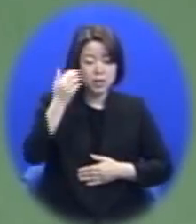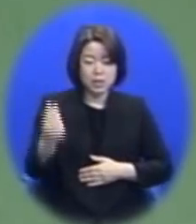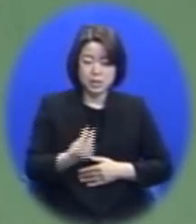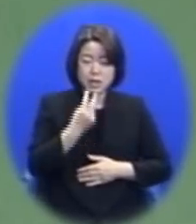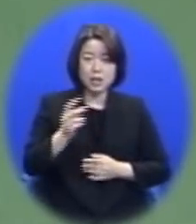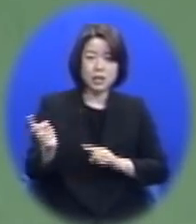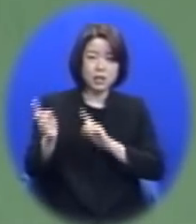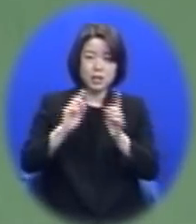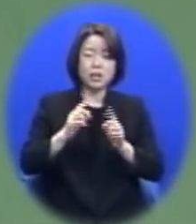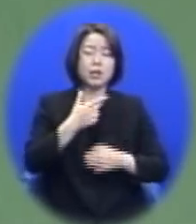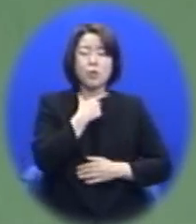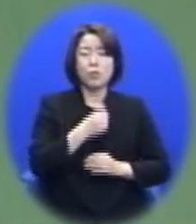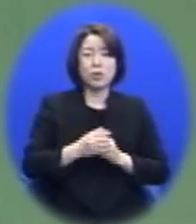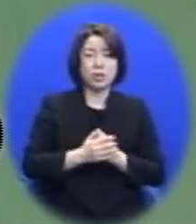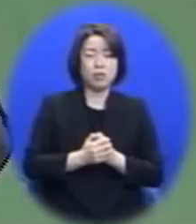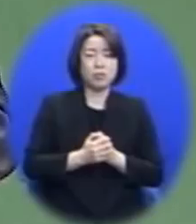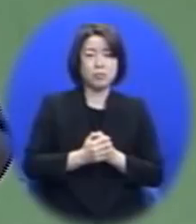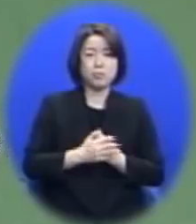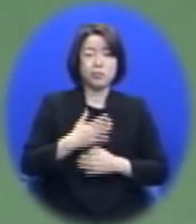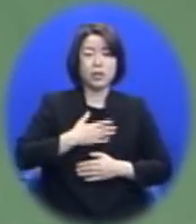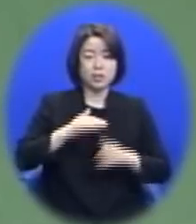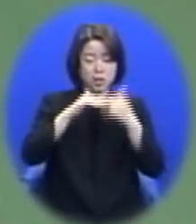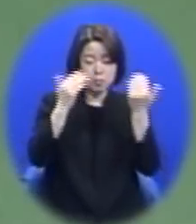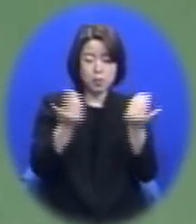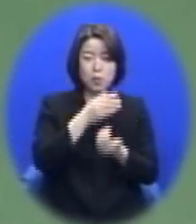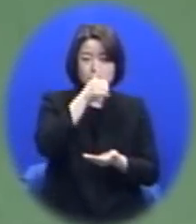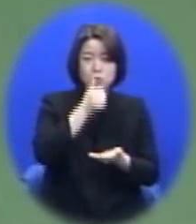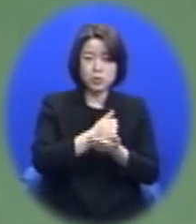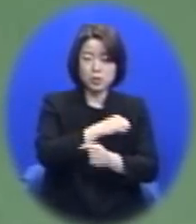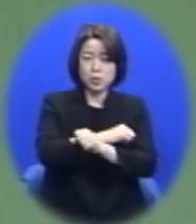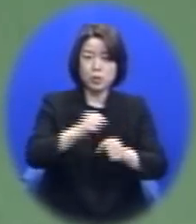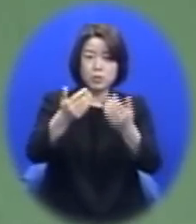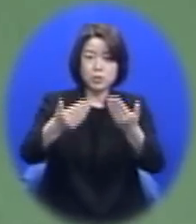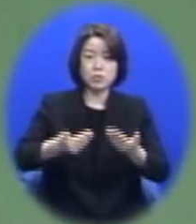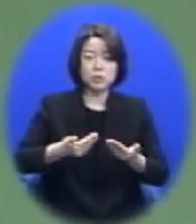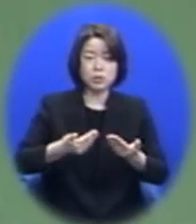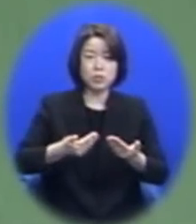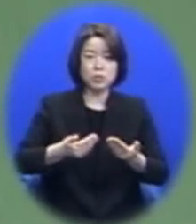원합니다. 하나님, 저의 모든 죄를 용서해 주시고